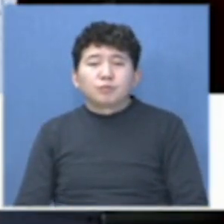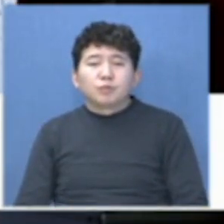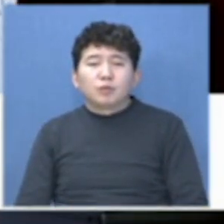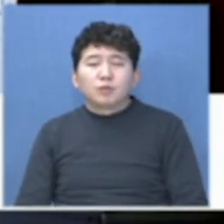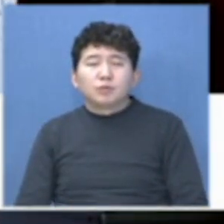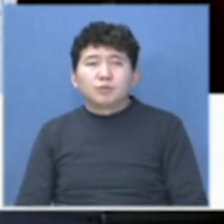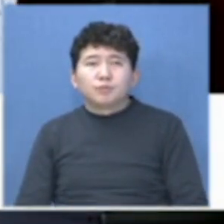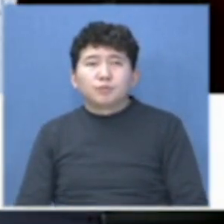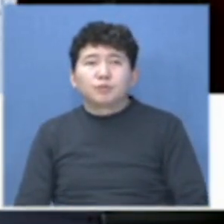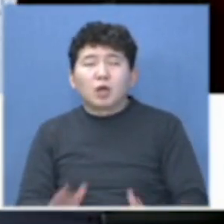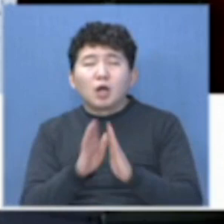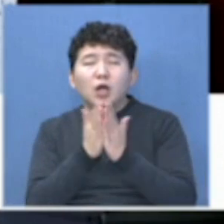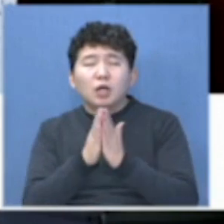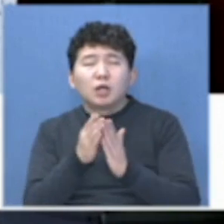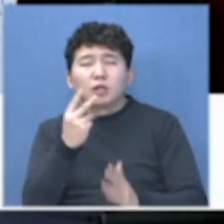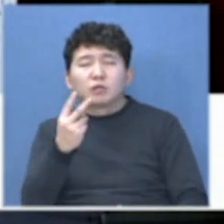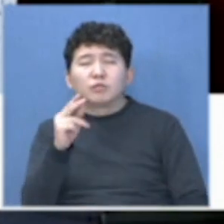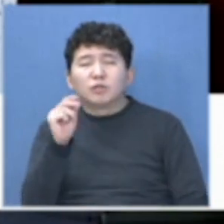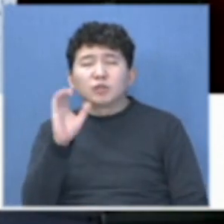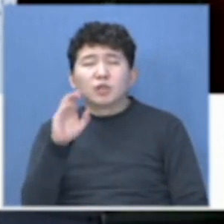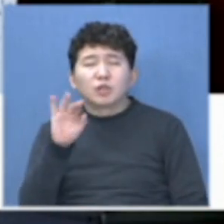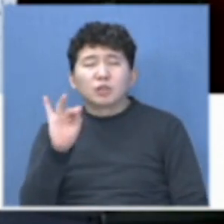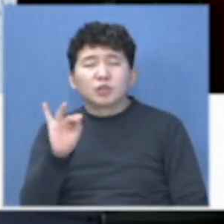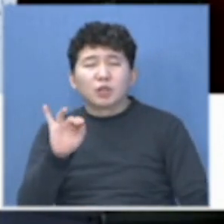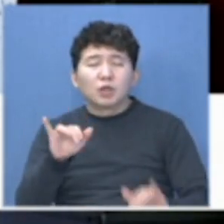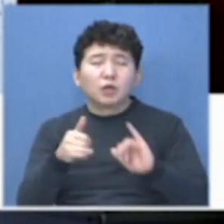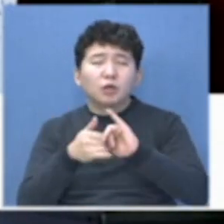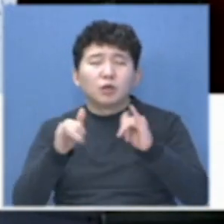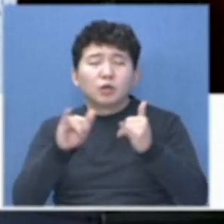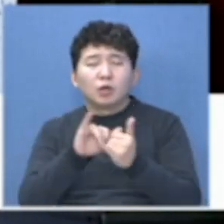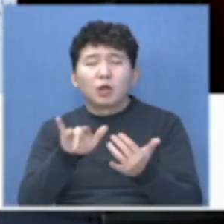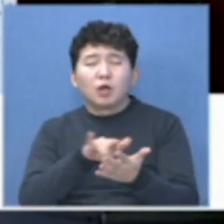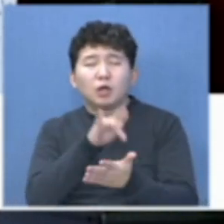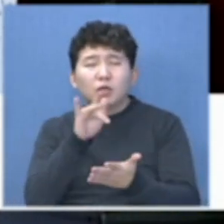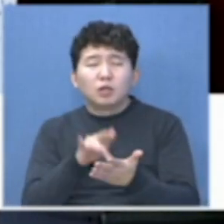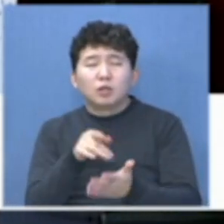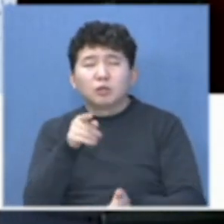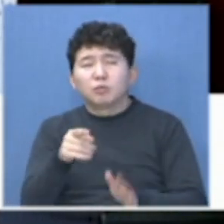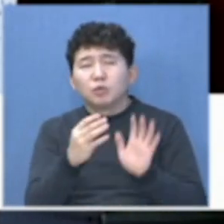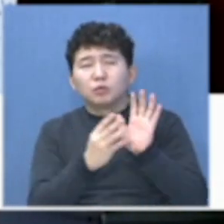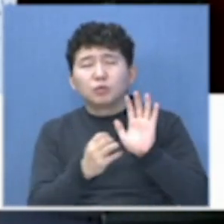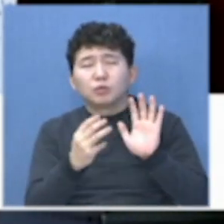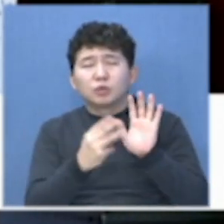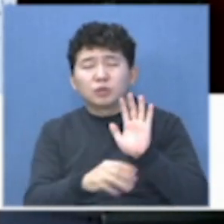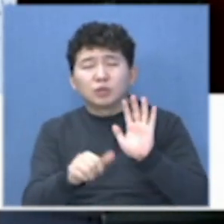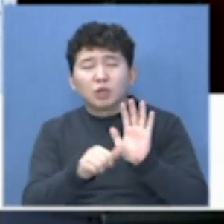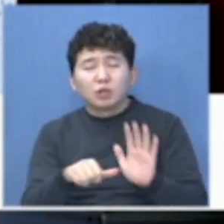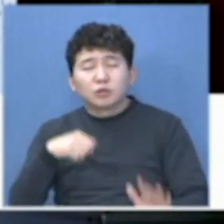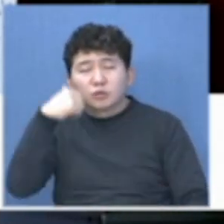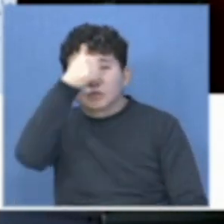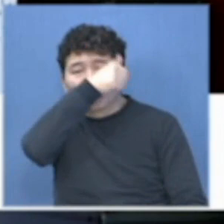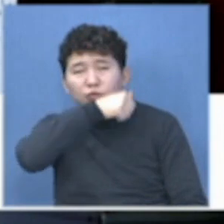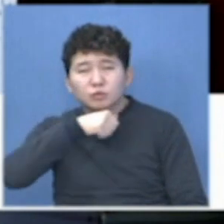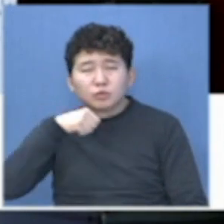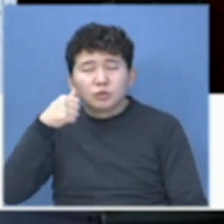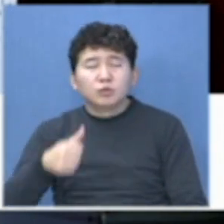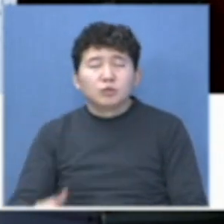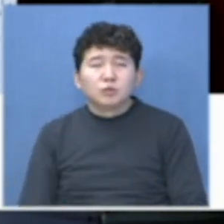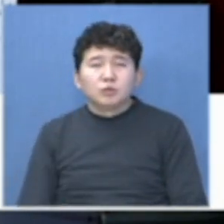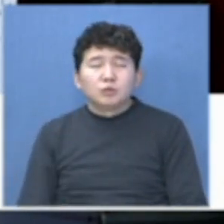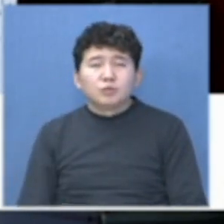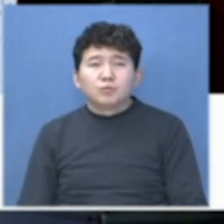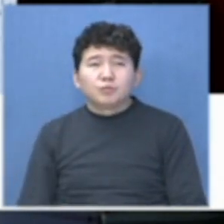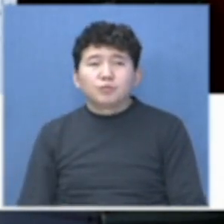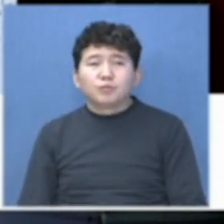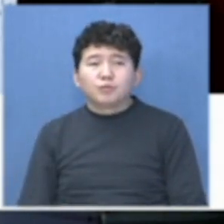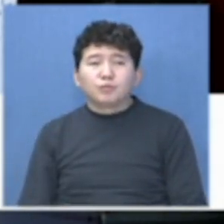bölümden turadı. Birinci bölümünde Öskemen qalasında bolğan 1986 yılı Öskemende bolğan ereulge qatısqan